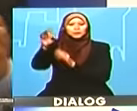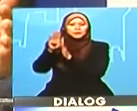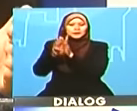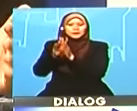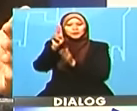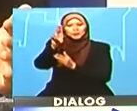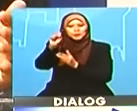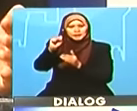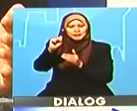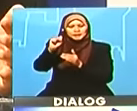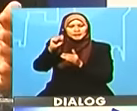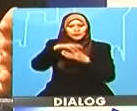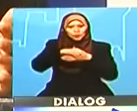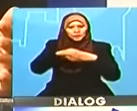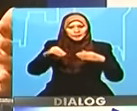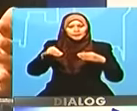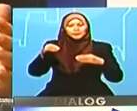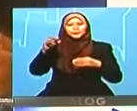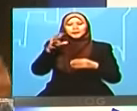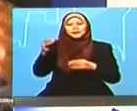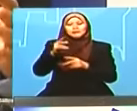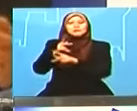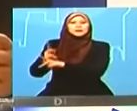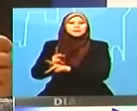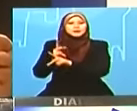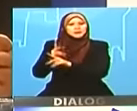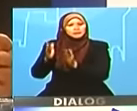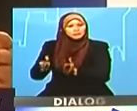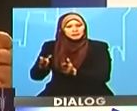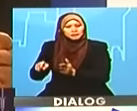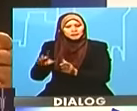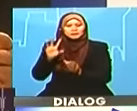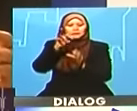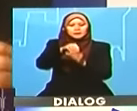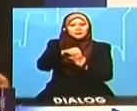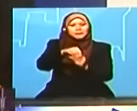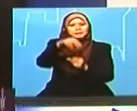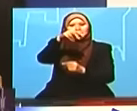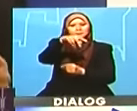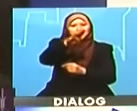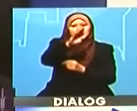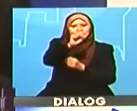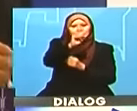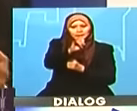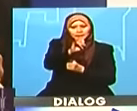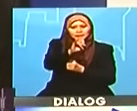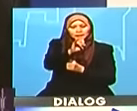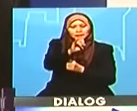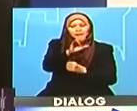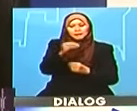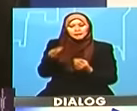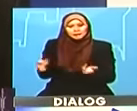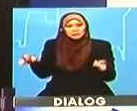Sebagai custody. Custody ni penjaga lah. Okay. Dia letak dalam BSI. Dan kita punya